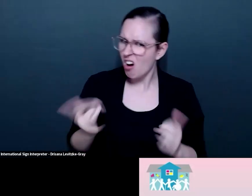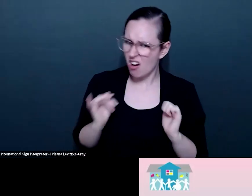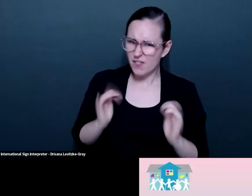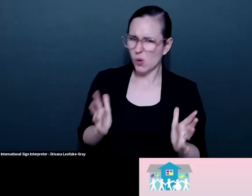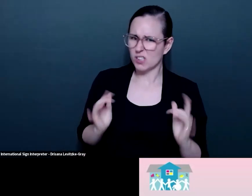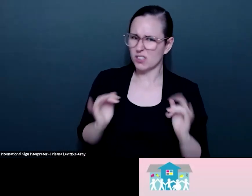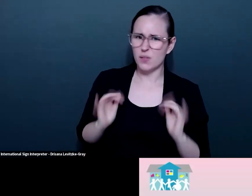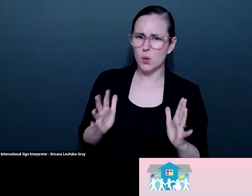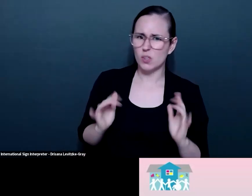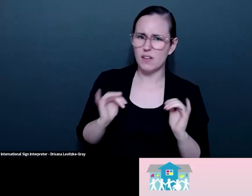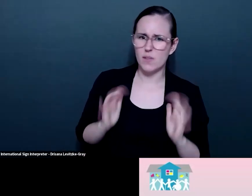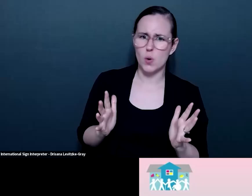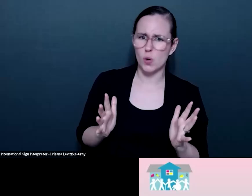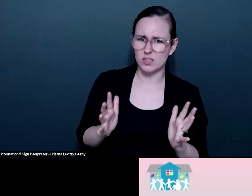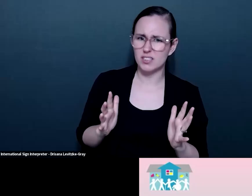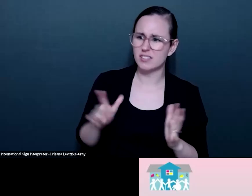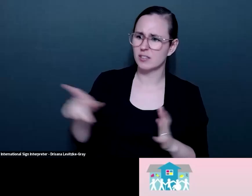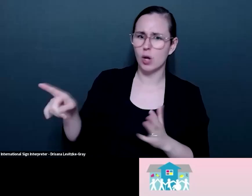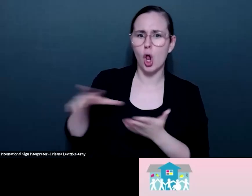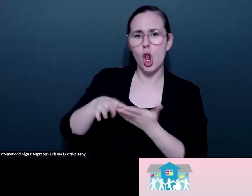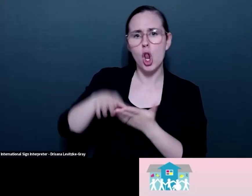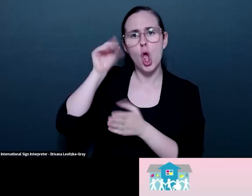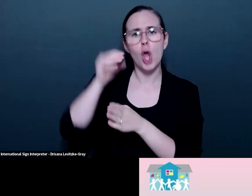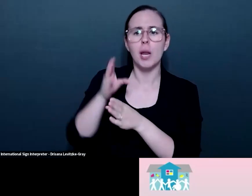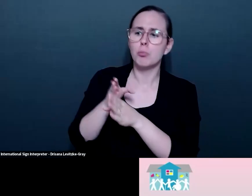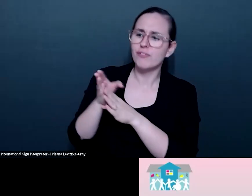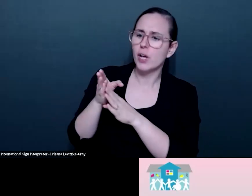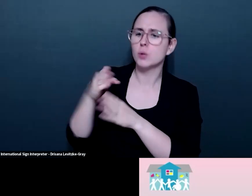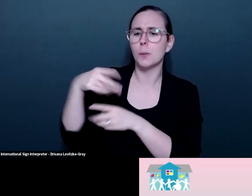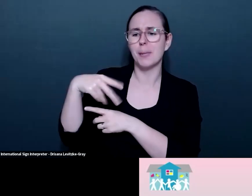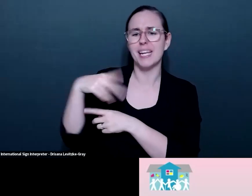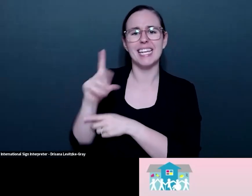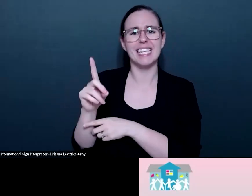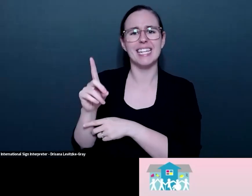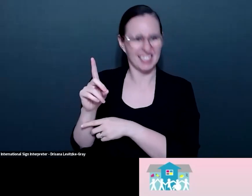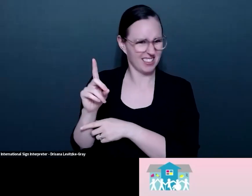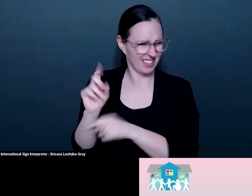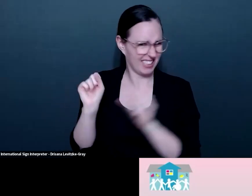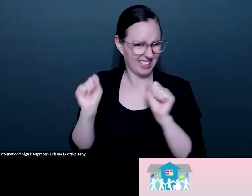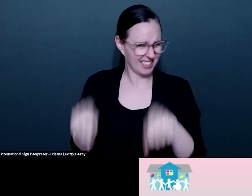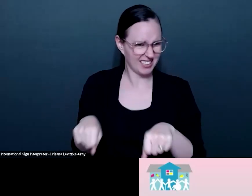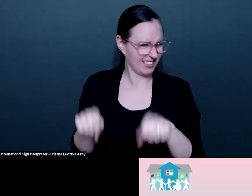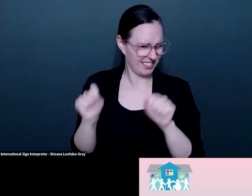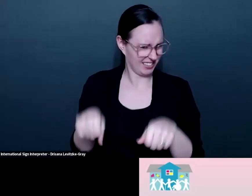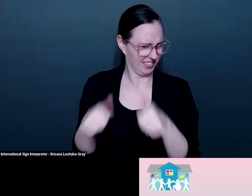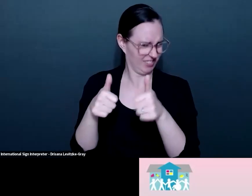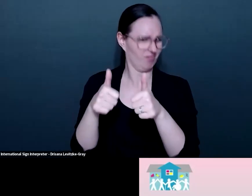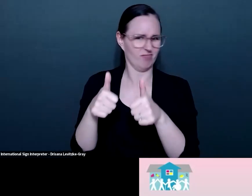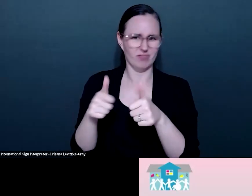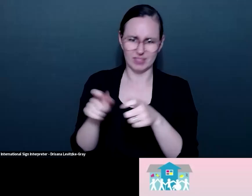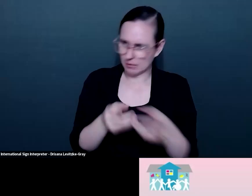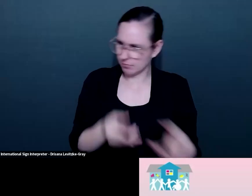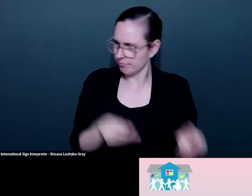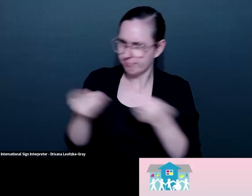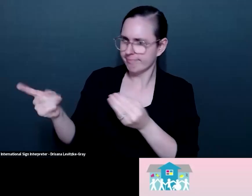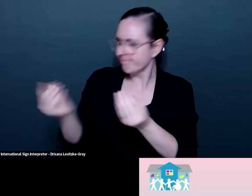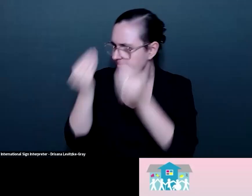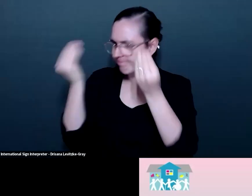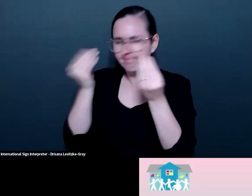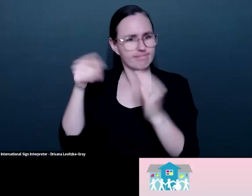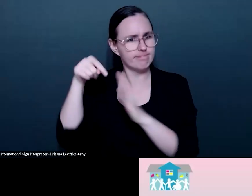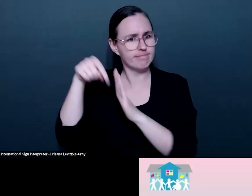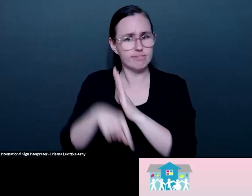Alors, les deux situations sont absolument acceptables. Spécialement si vous